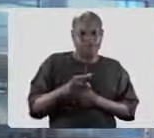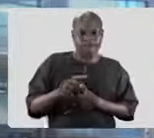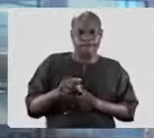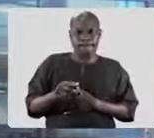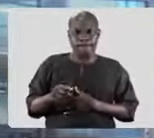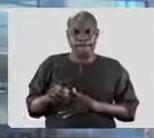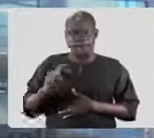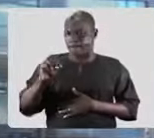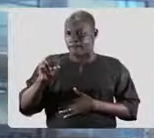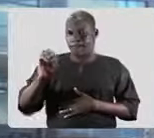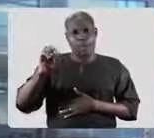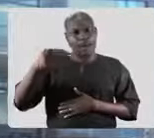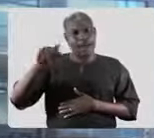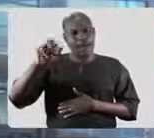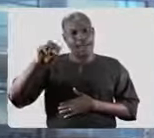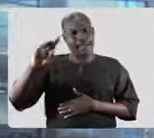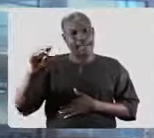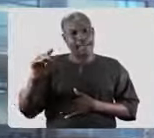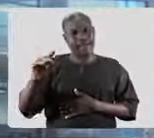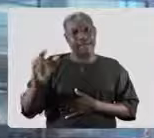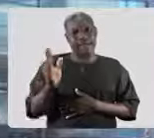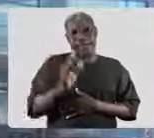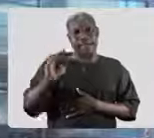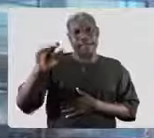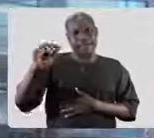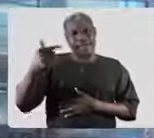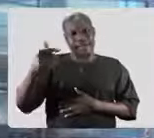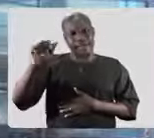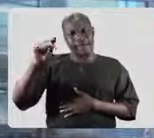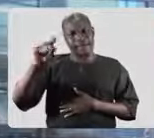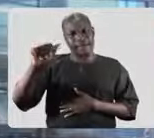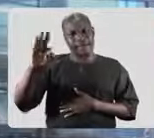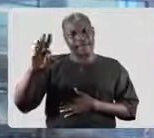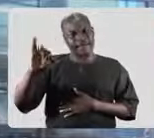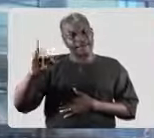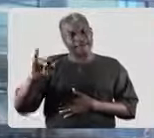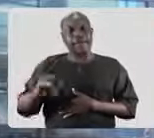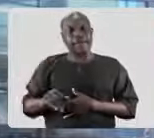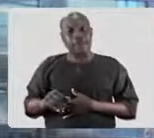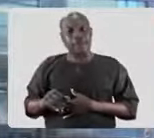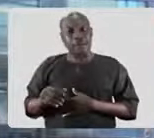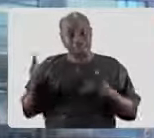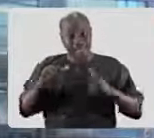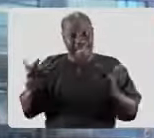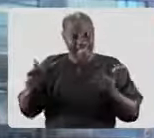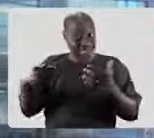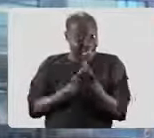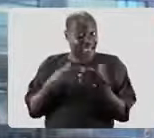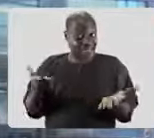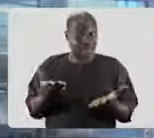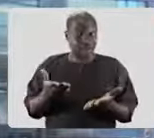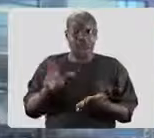Muammar Gaddafi, ewa Libya. E di na hene. Wa ba Ghana, wa suwa mfa aeroplane kure